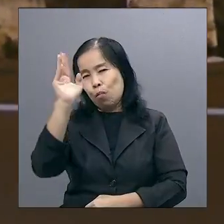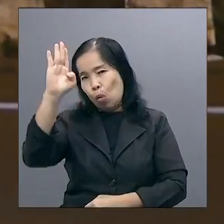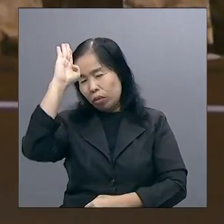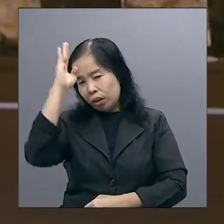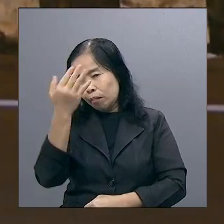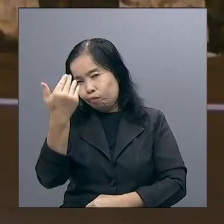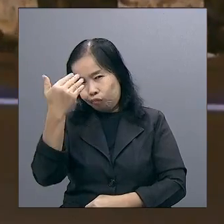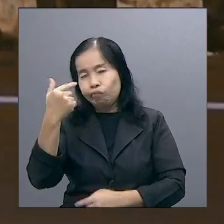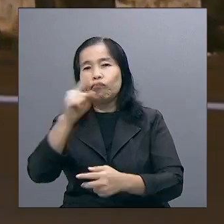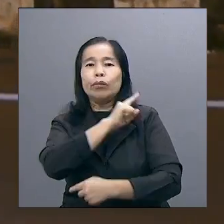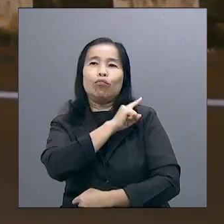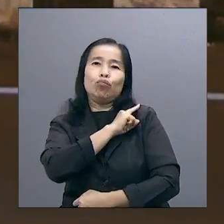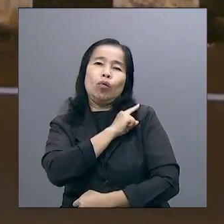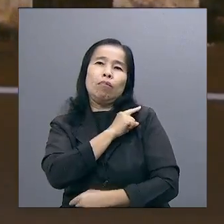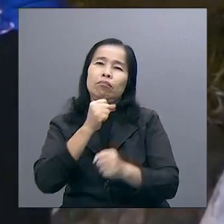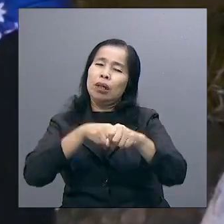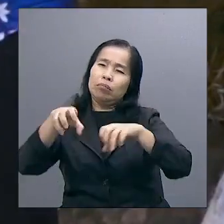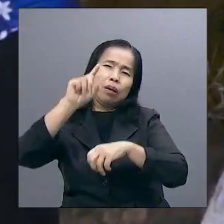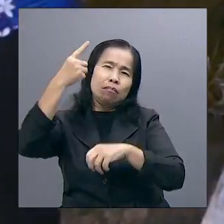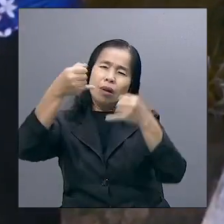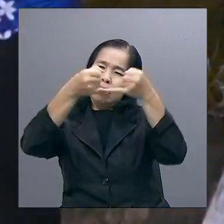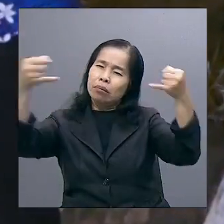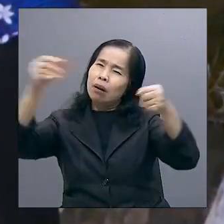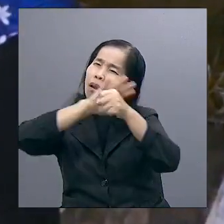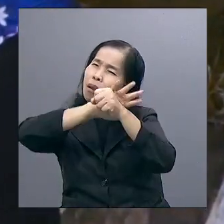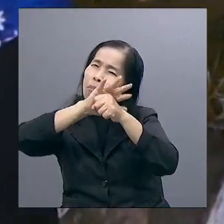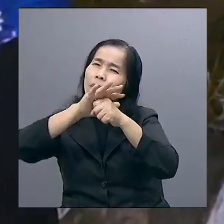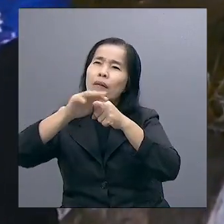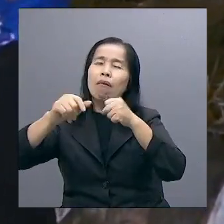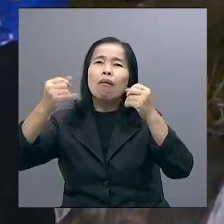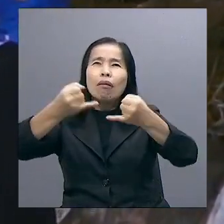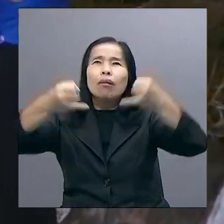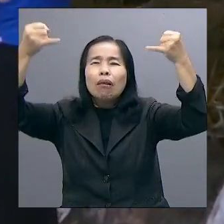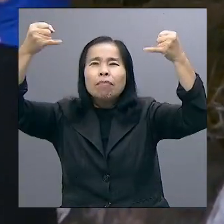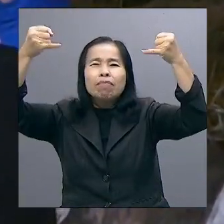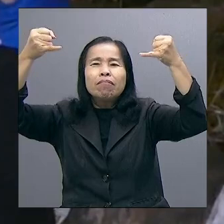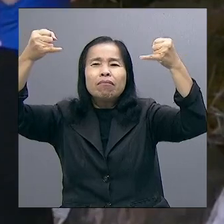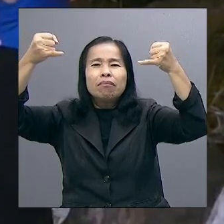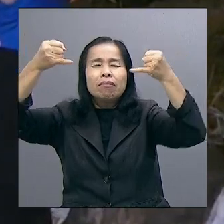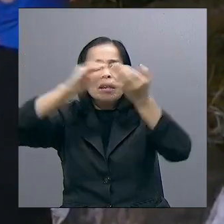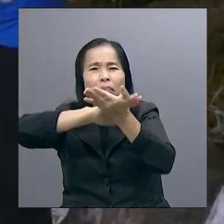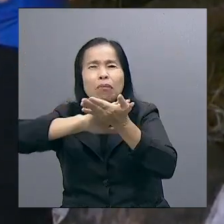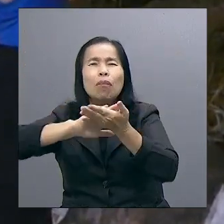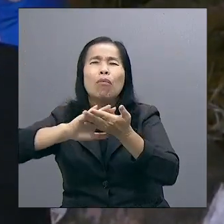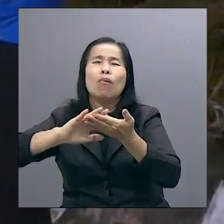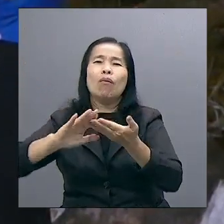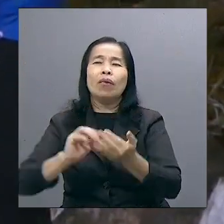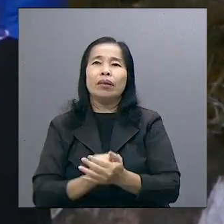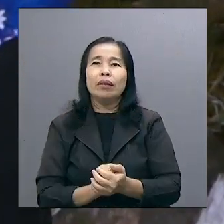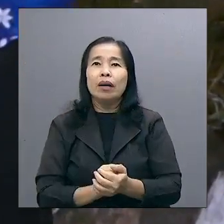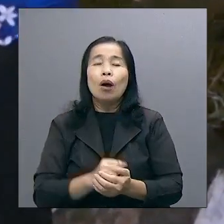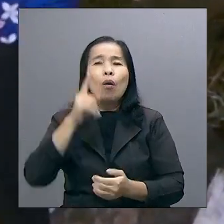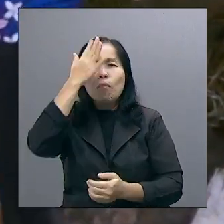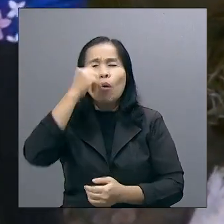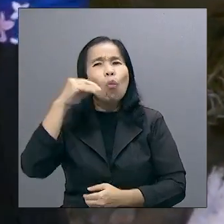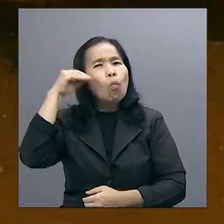อสารทั้งหมดมาจัดระเบีบให้เรียบร้อยซ่ะหพัีย่งอยากอยบนเซrantsไฟ้าแบบนั้นหนึจากวาทุกครั้งลัจะ